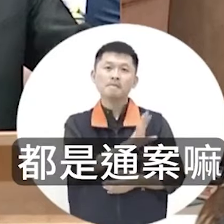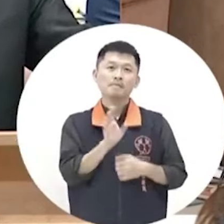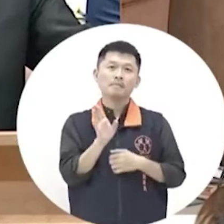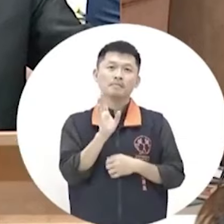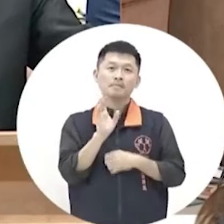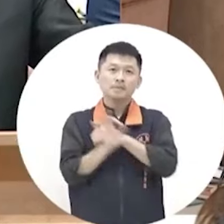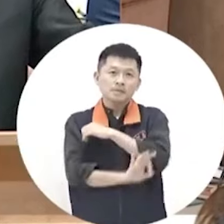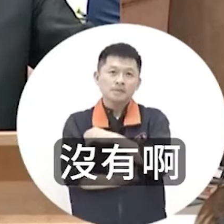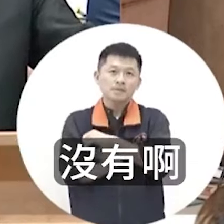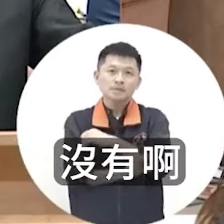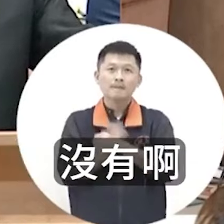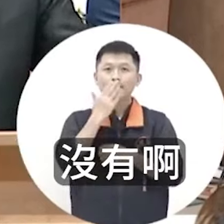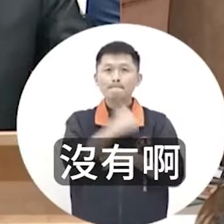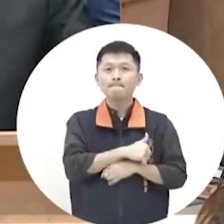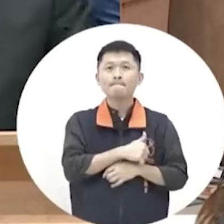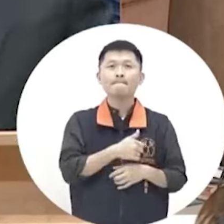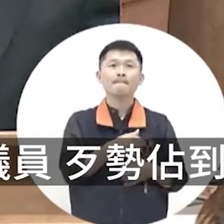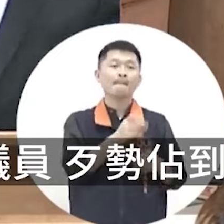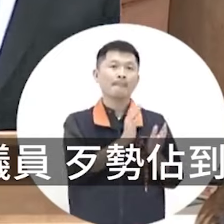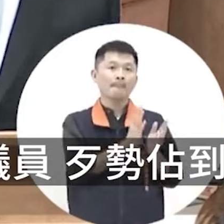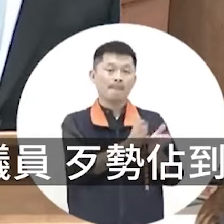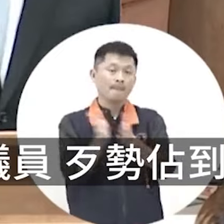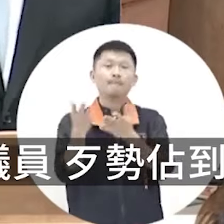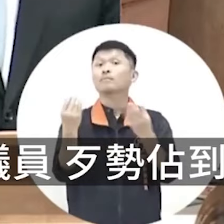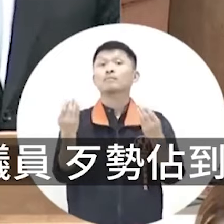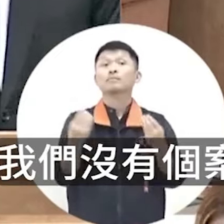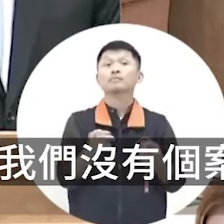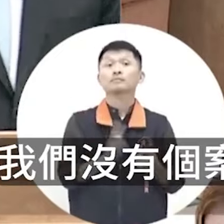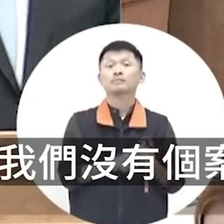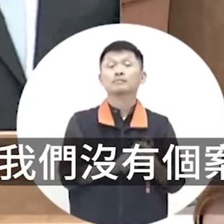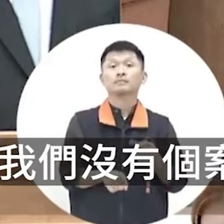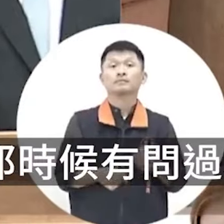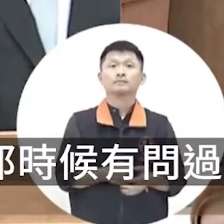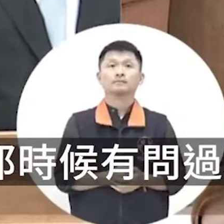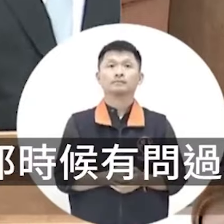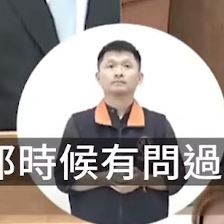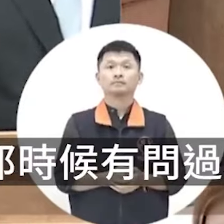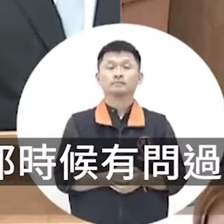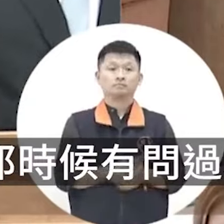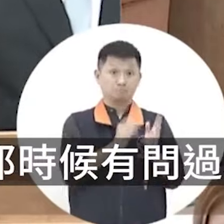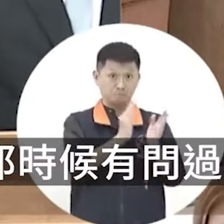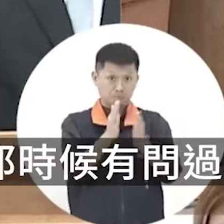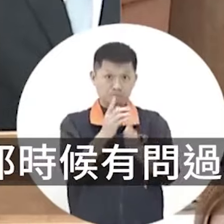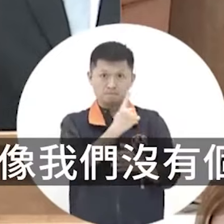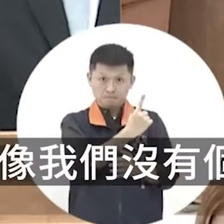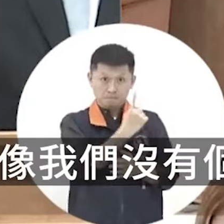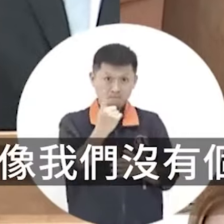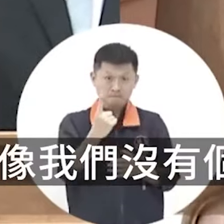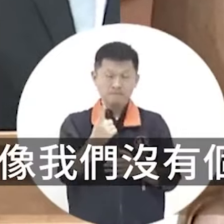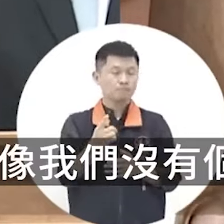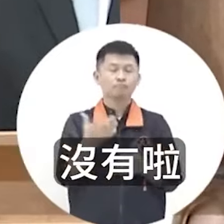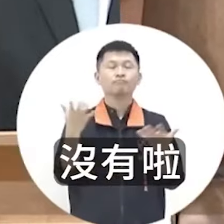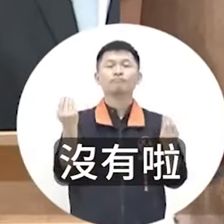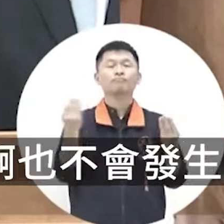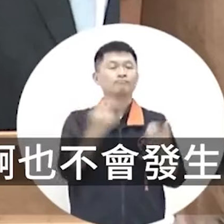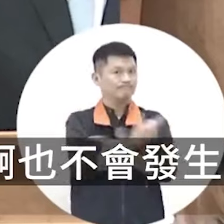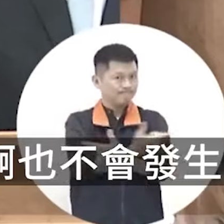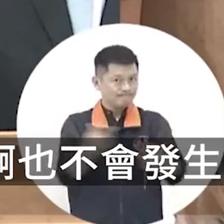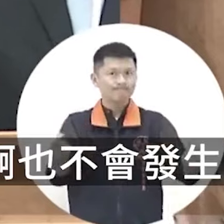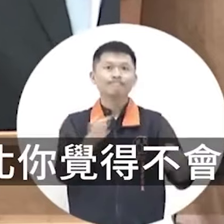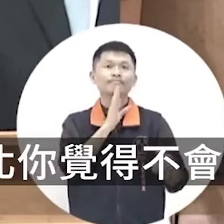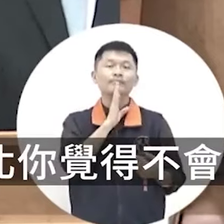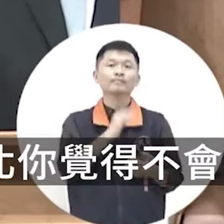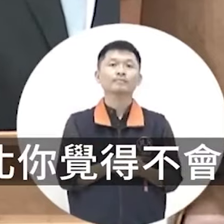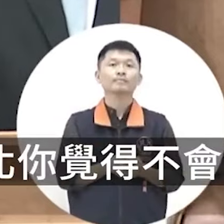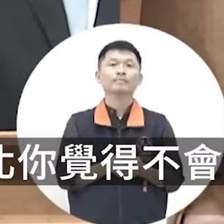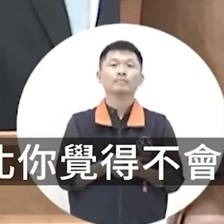案嘛？ 没有啊， 目前我们好像 嘉玲议员，我们还是有战斗力时间， 没有个案。我们到时候问过城乡局，好像我们没有个案， 没有啊，啊，不会发